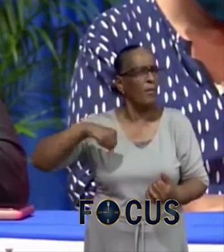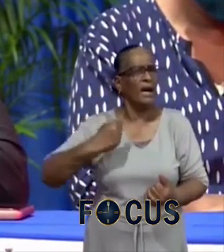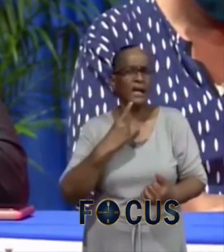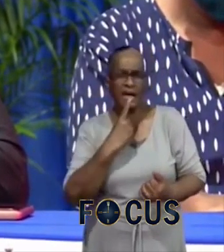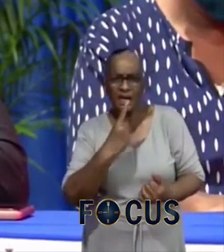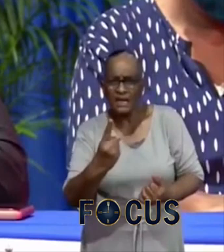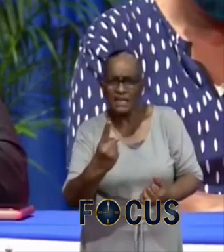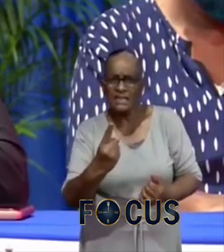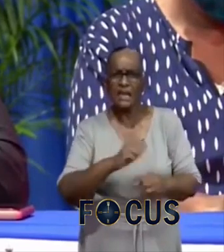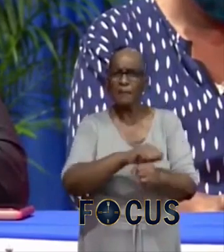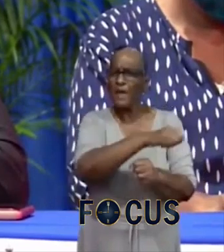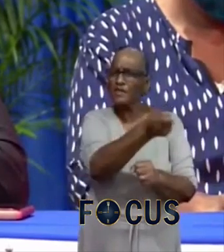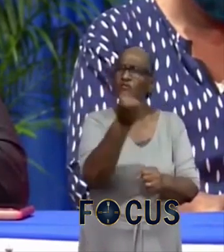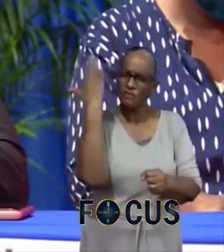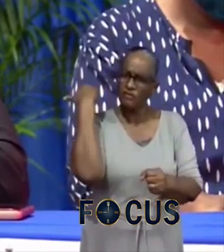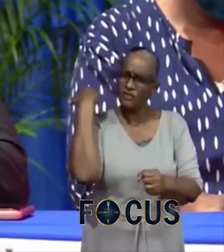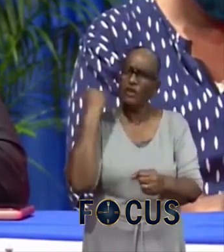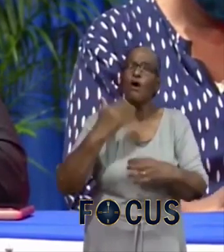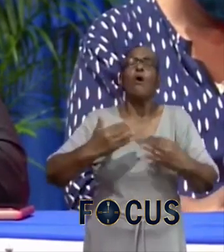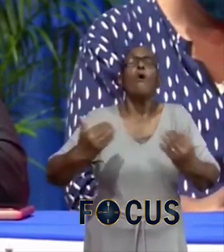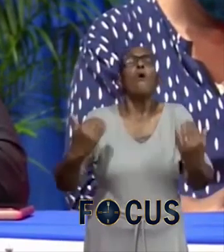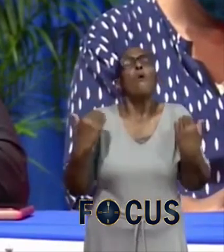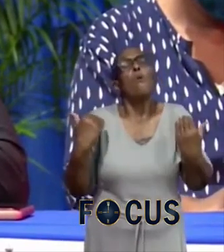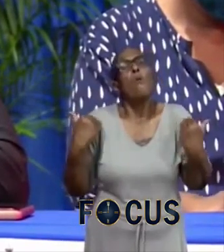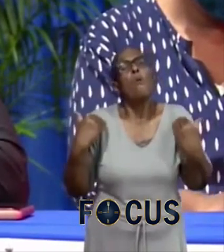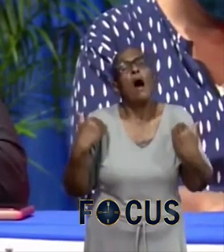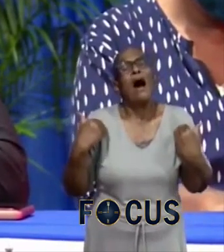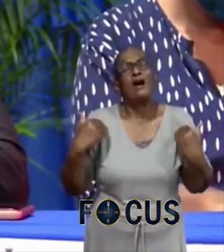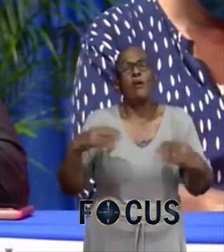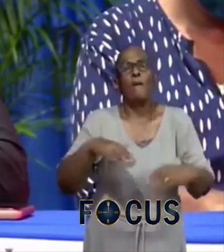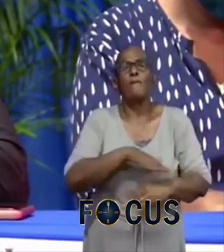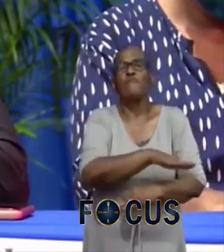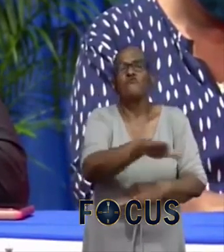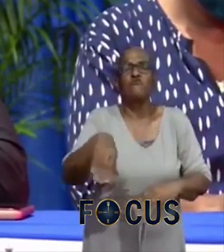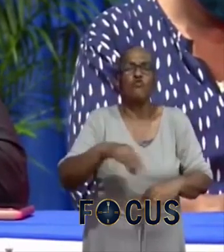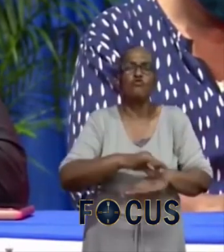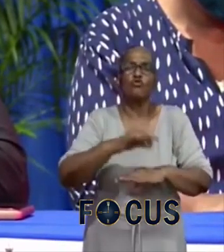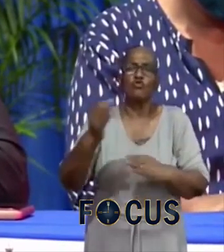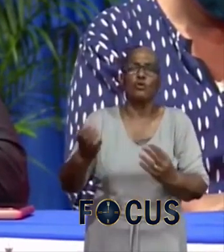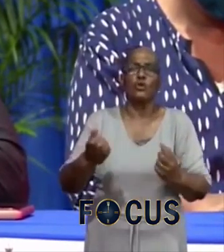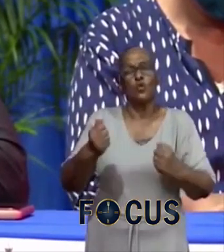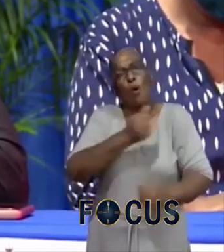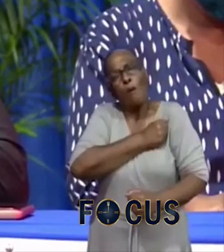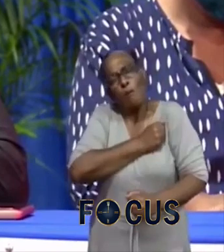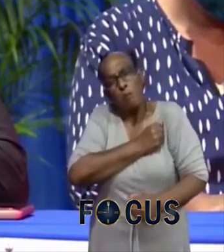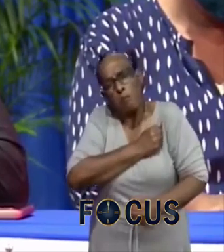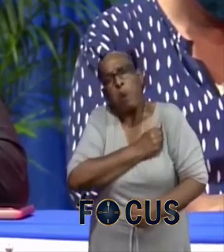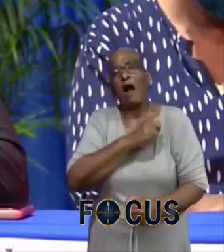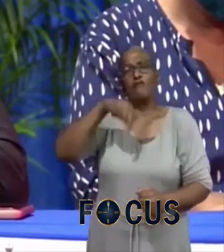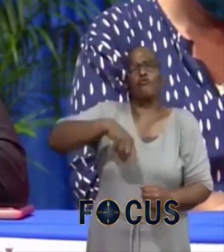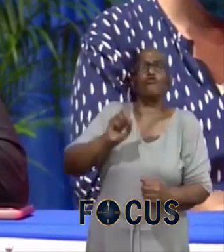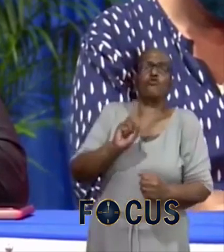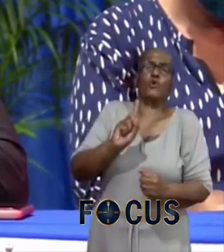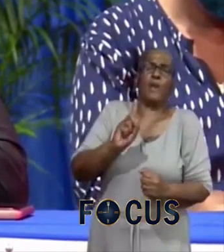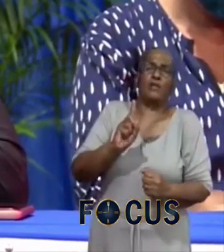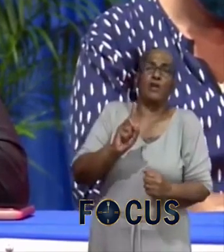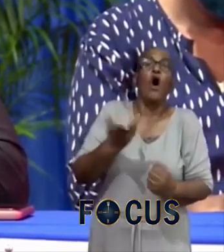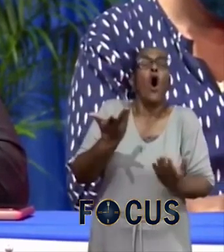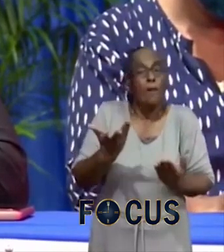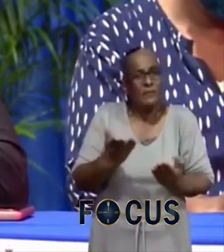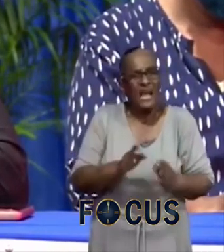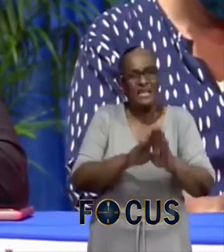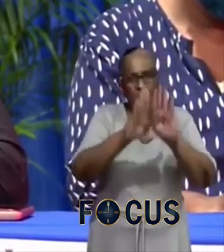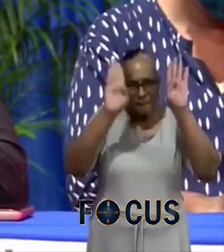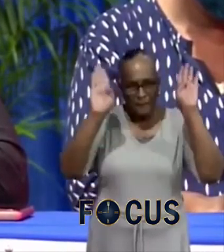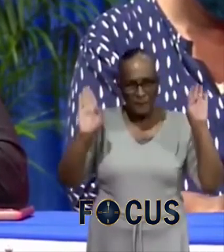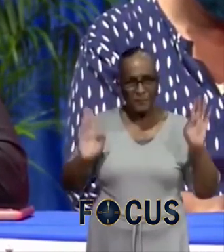aangegeven waarom volksgezondheid zo huiverig was voor dit eng moment. En dat is vooral om de beschermingsmiddelen